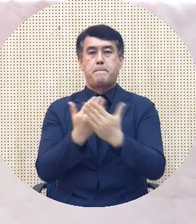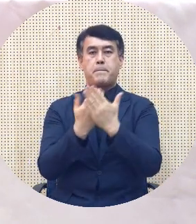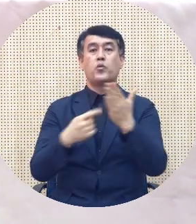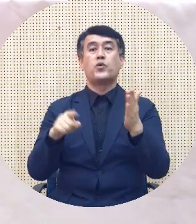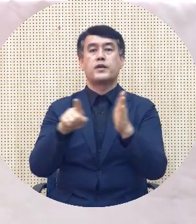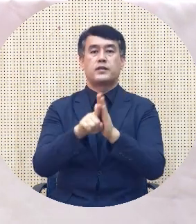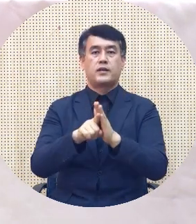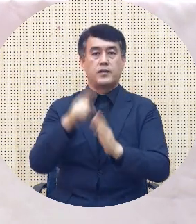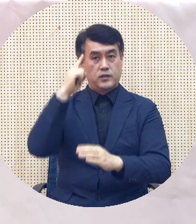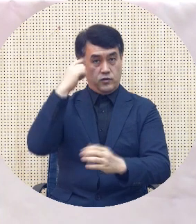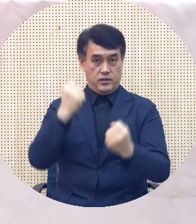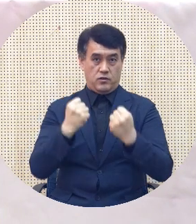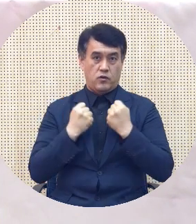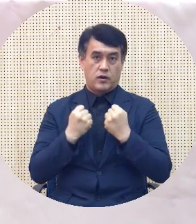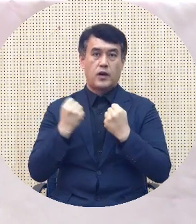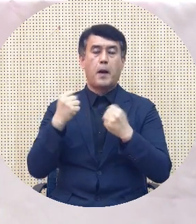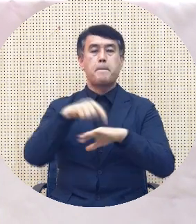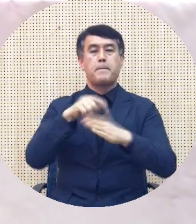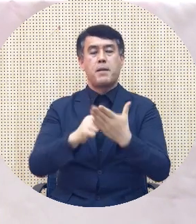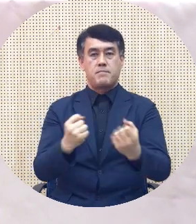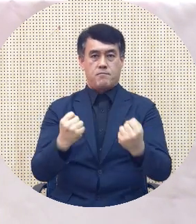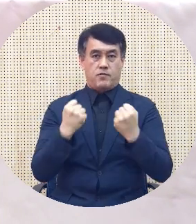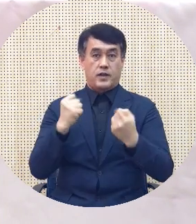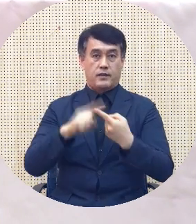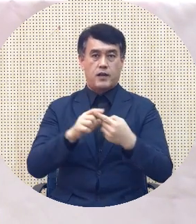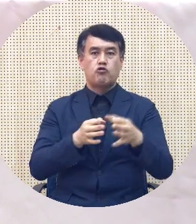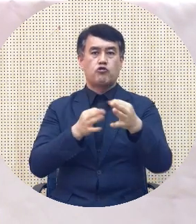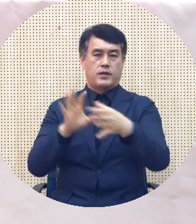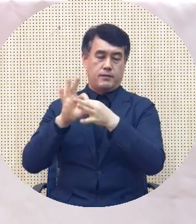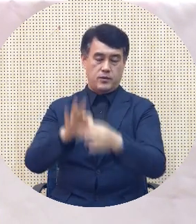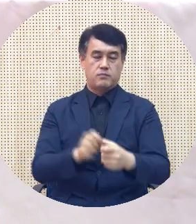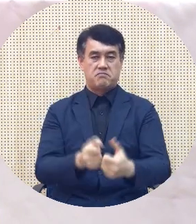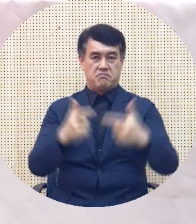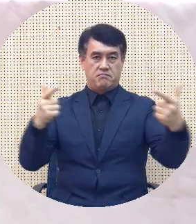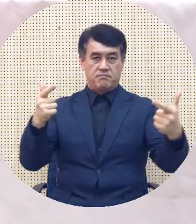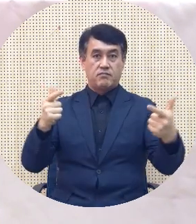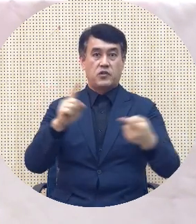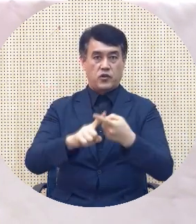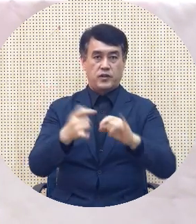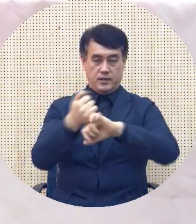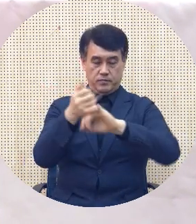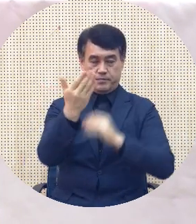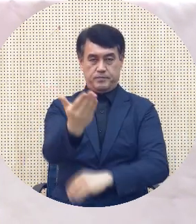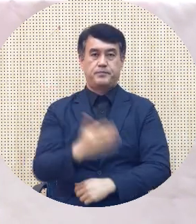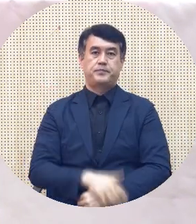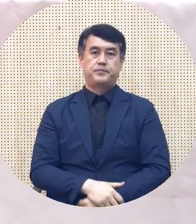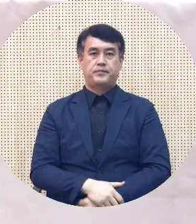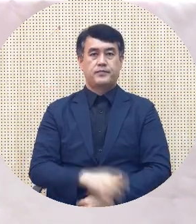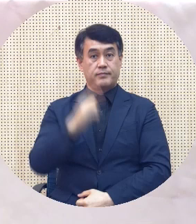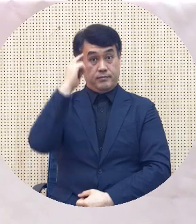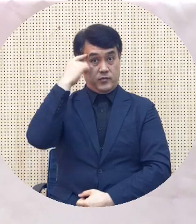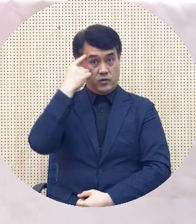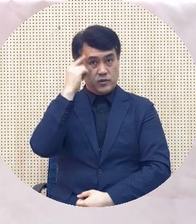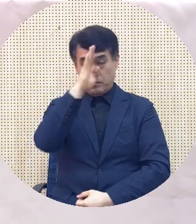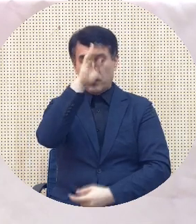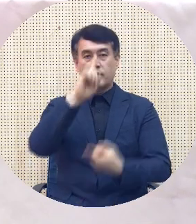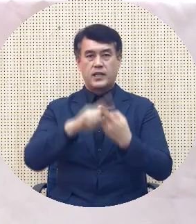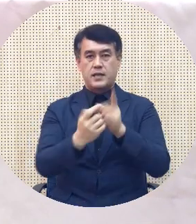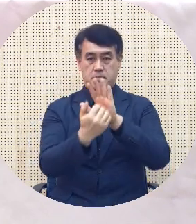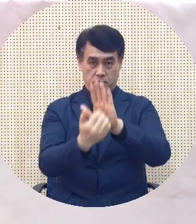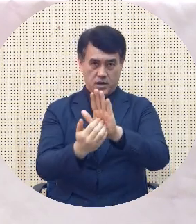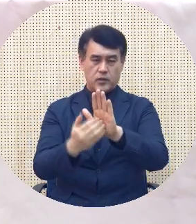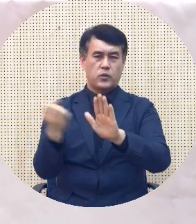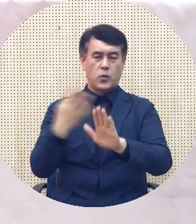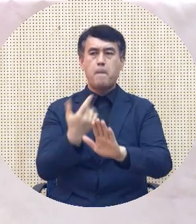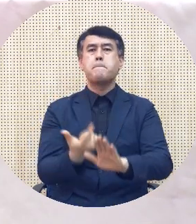위해 정신건강, 마음건강에 대한 투자를 지속적으로 확대해 나갈 것을 약속드립니다. 정신질환의 예방부터